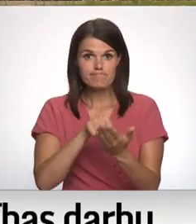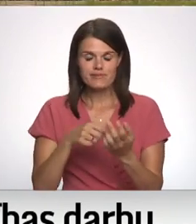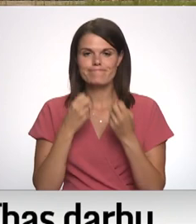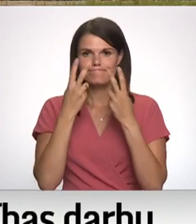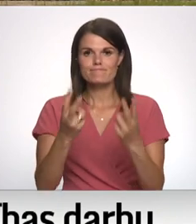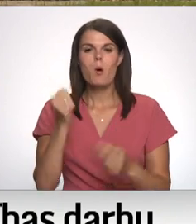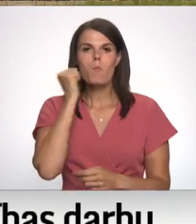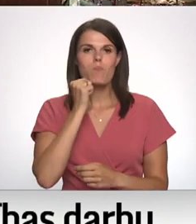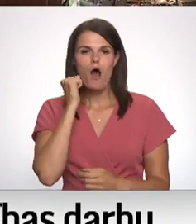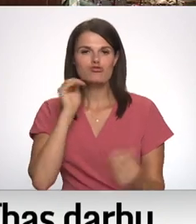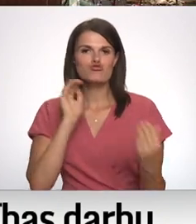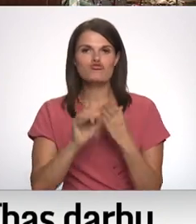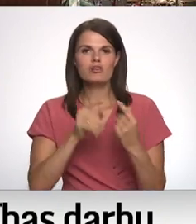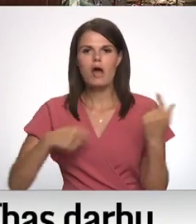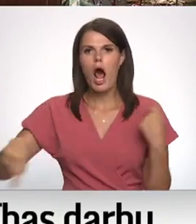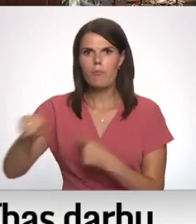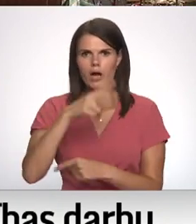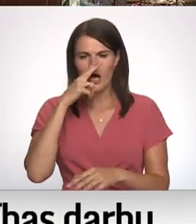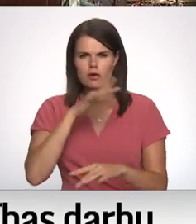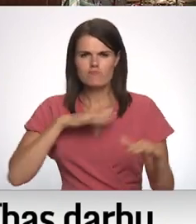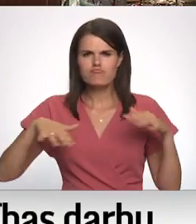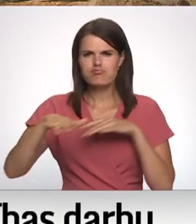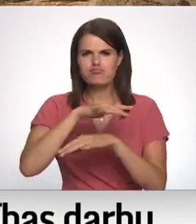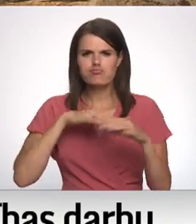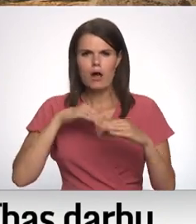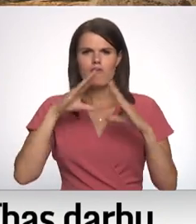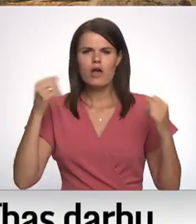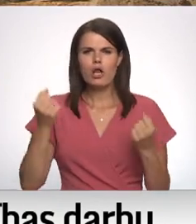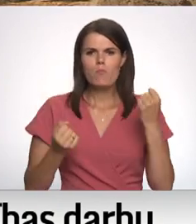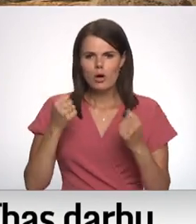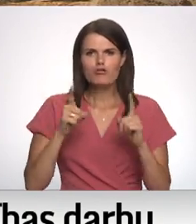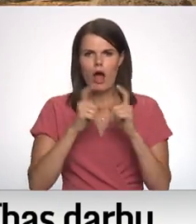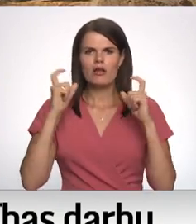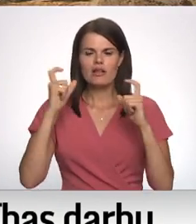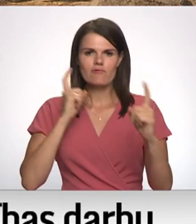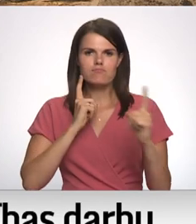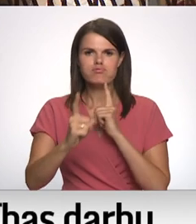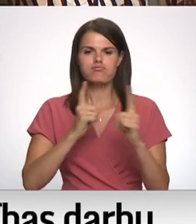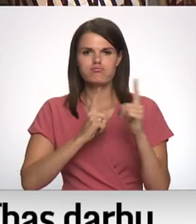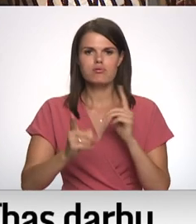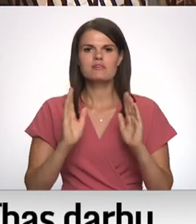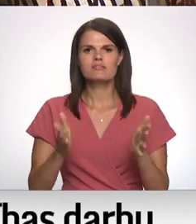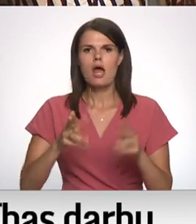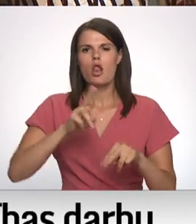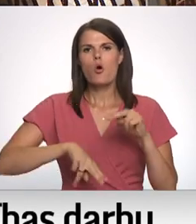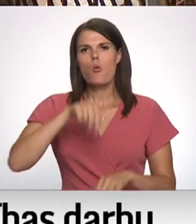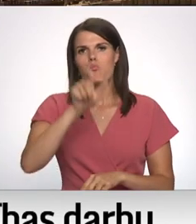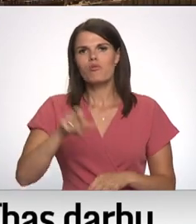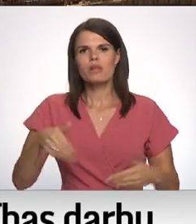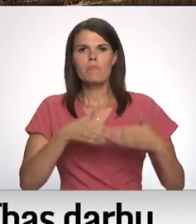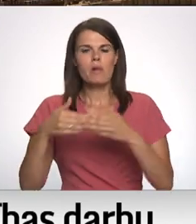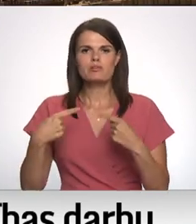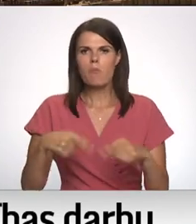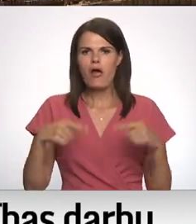Bauskas šosejas apkārtnē šobrīd valda liela rosība. Starp viegliem auto nemitī kursē kravas mašīnas, kas ceļu būvniekiem piegādā izēvielas.